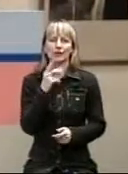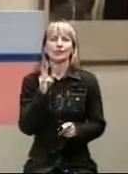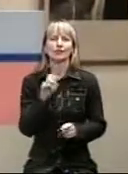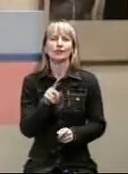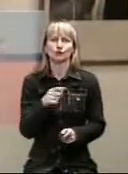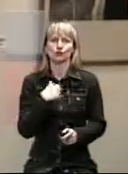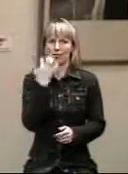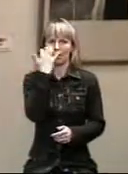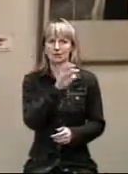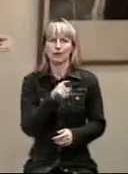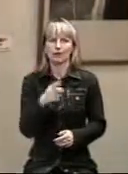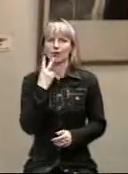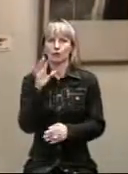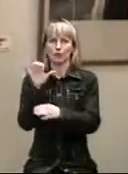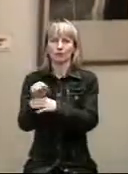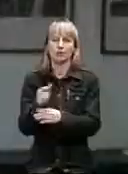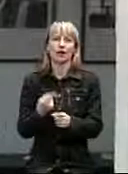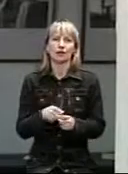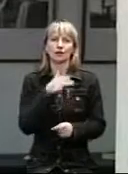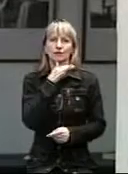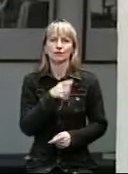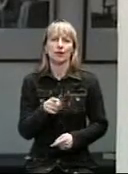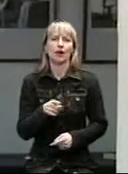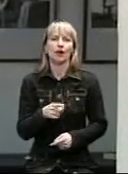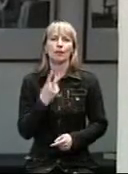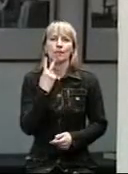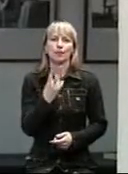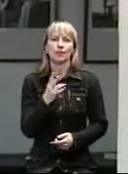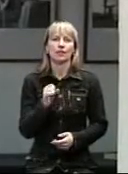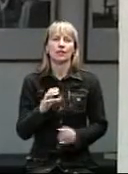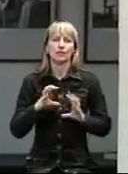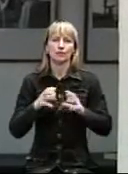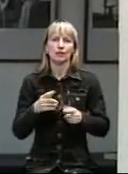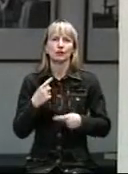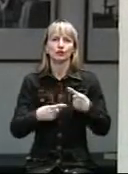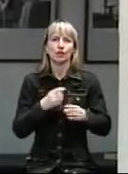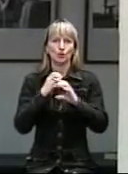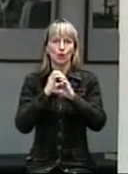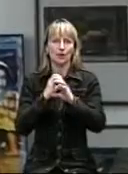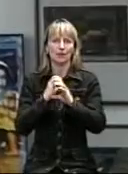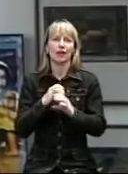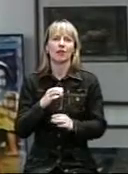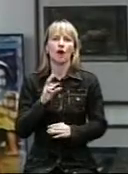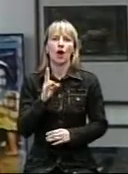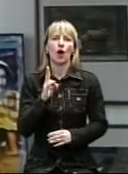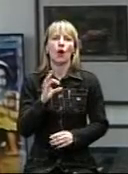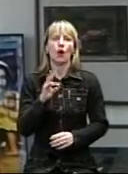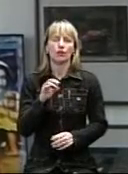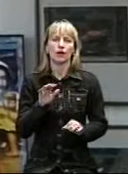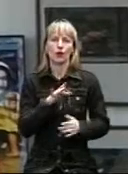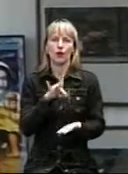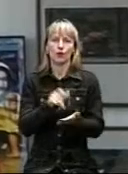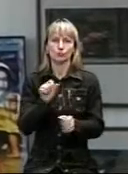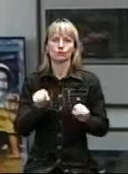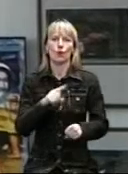я навіть не помічу, і спіймає цей момент. Поглянути на світ з іронією через об'єктив Євгена Кома містяни мають змогу в